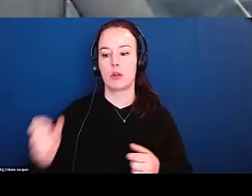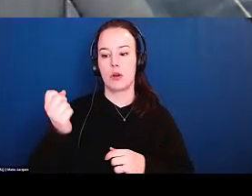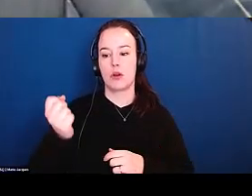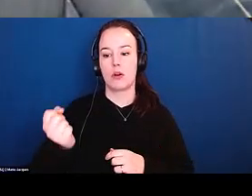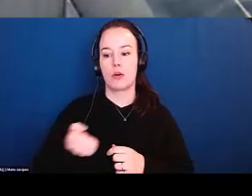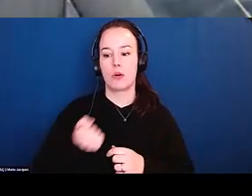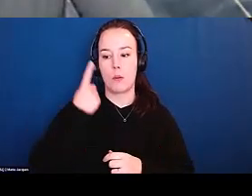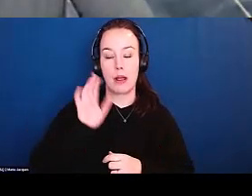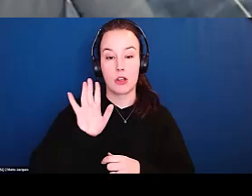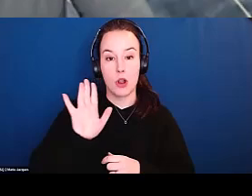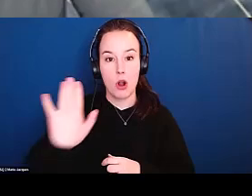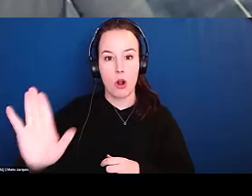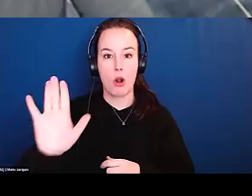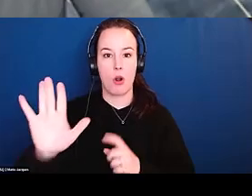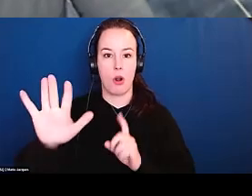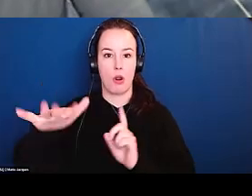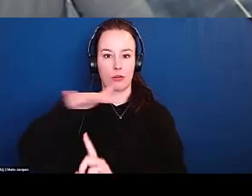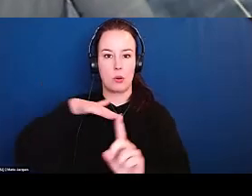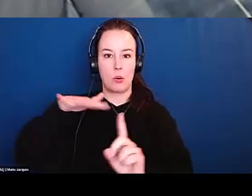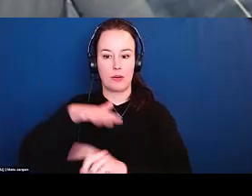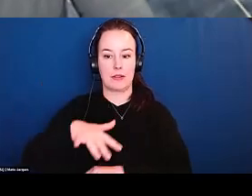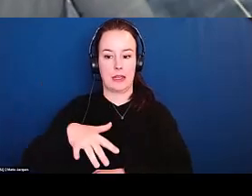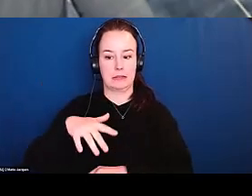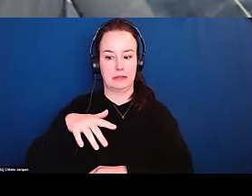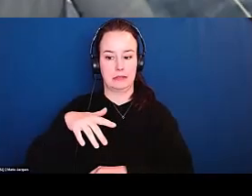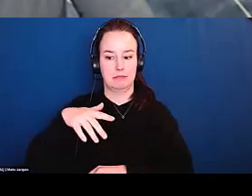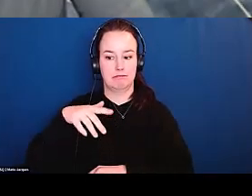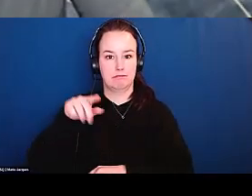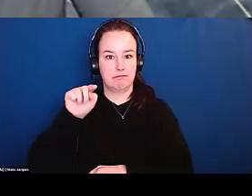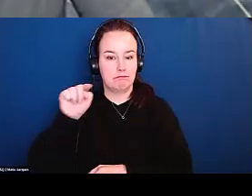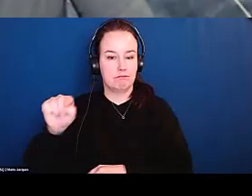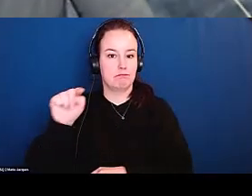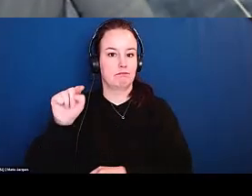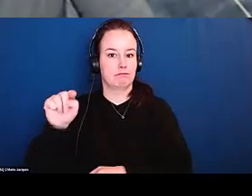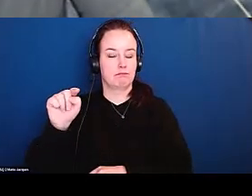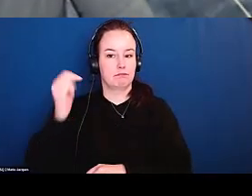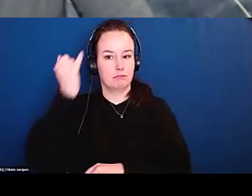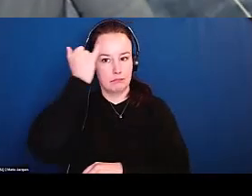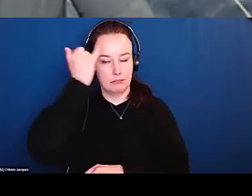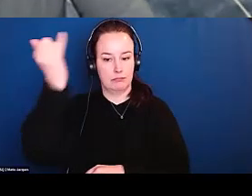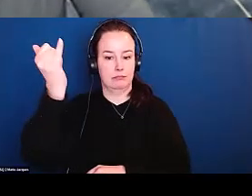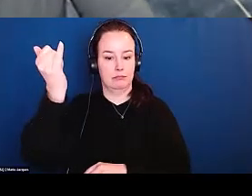leur réalité. Ce n'est pas forcément ce qu'on perçoit.